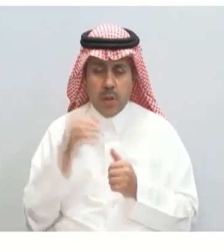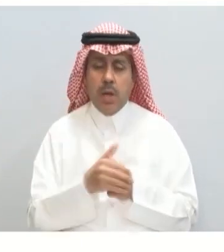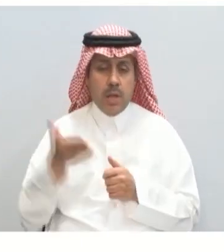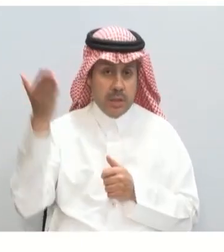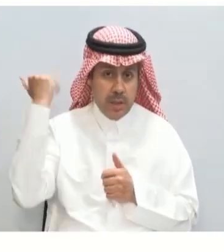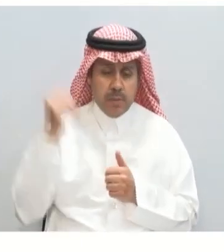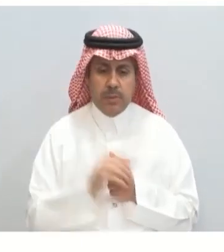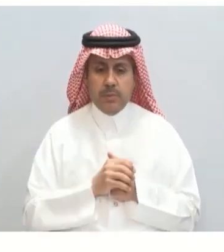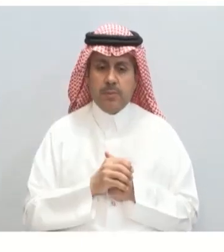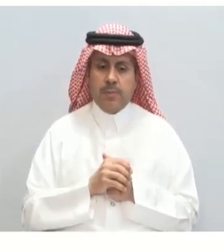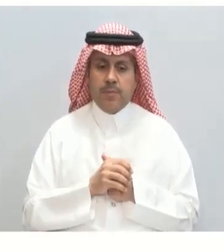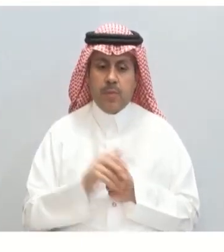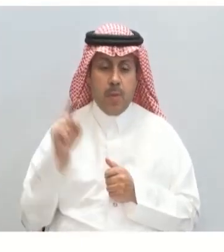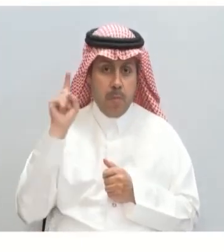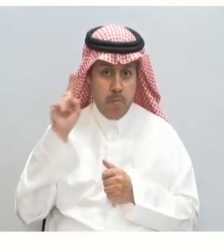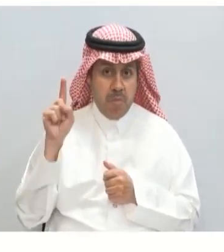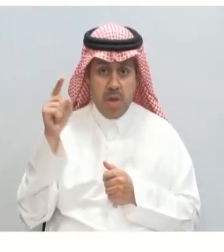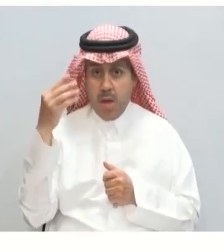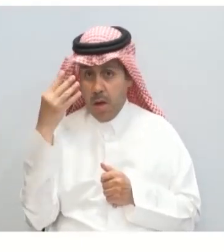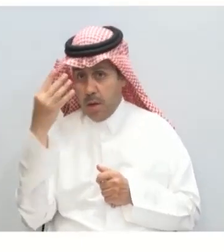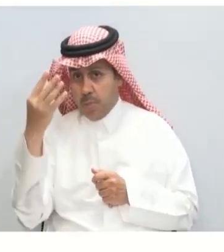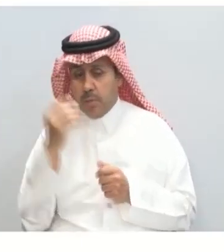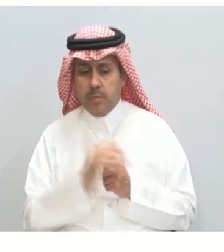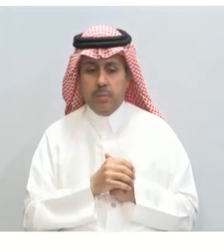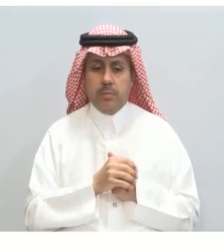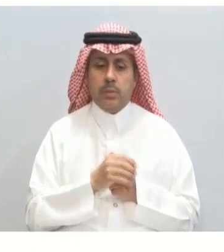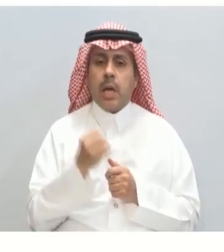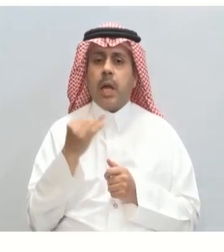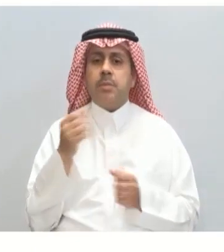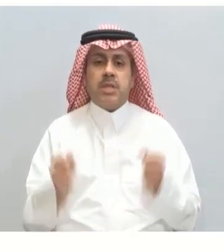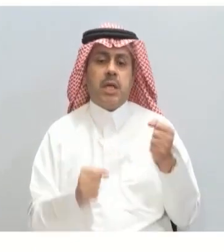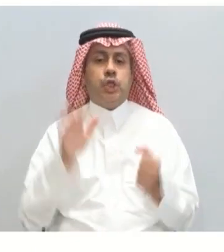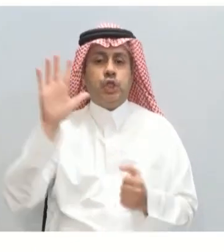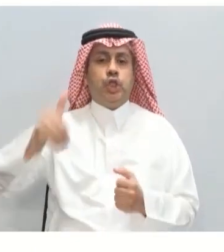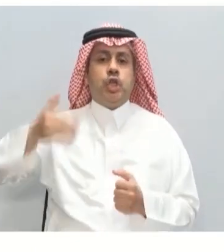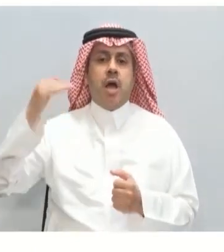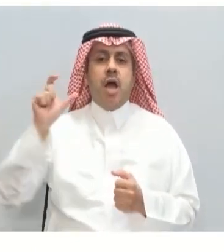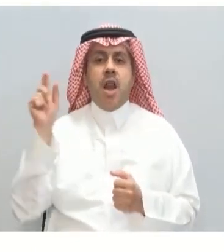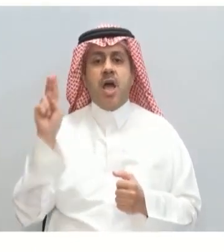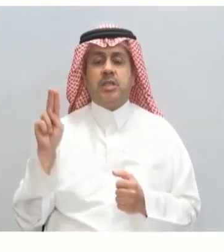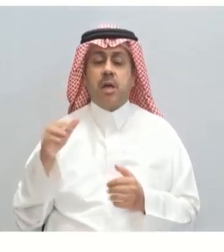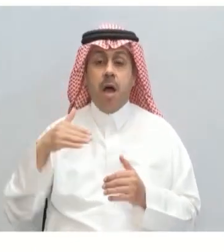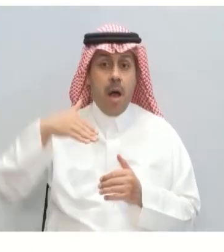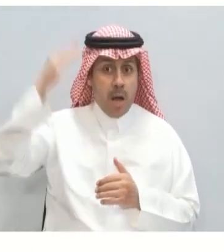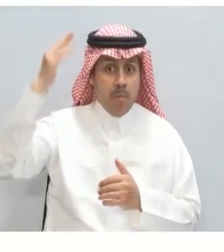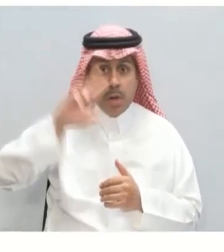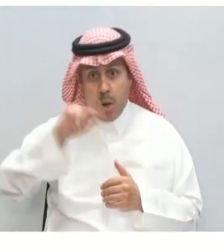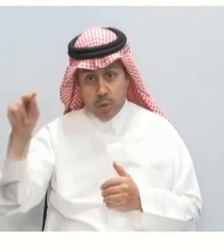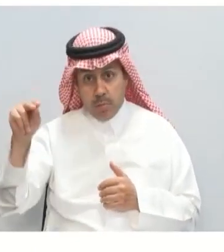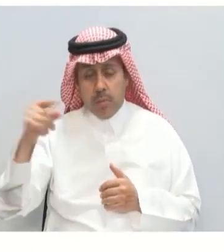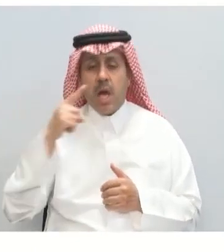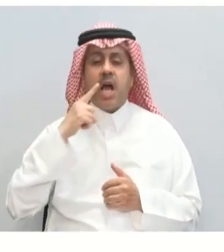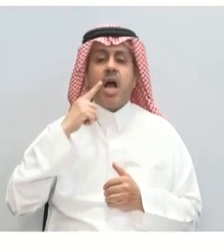السابقه اذا بي 4 وهي عدد الشاحنات اذا اكبر من او تساوي